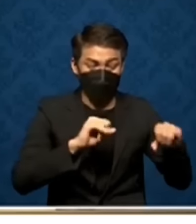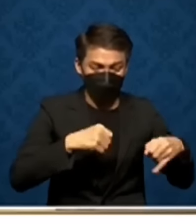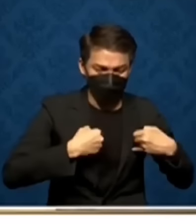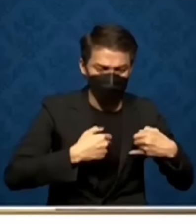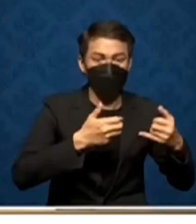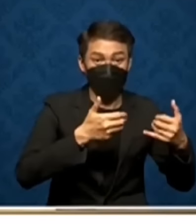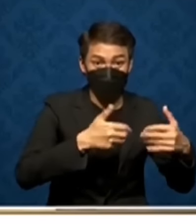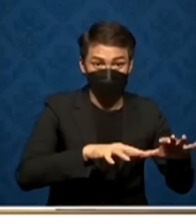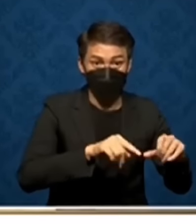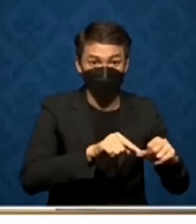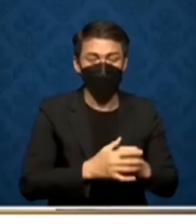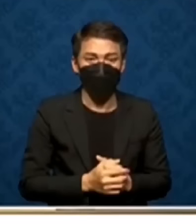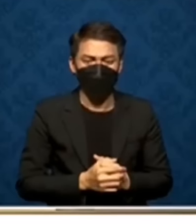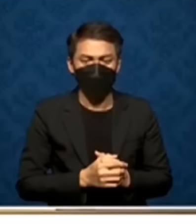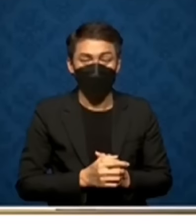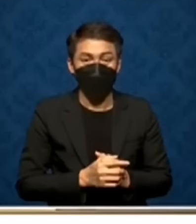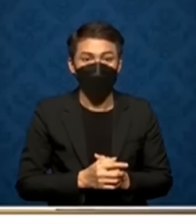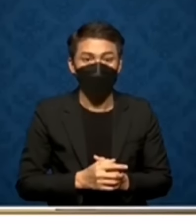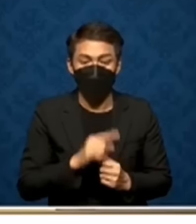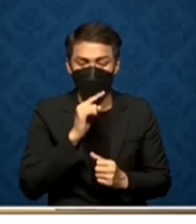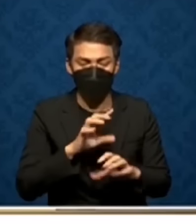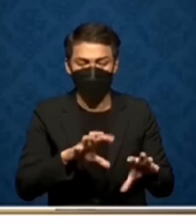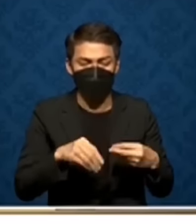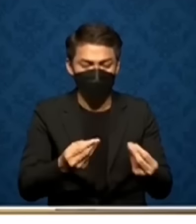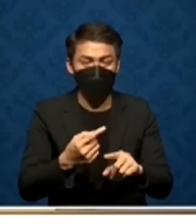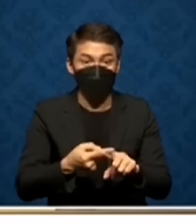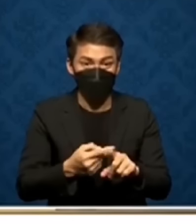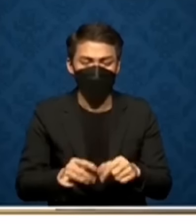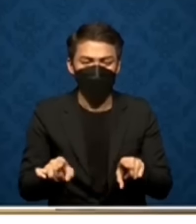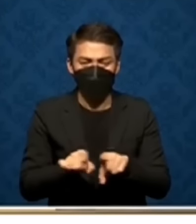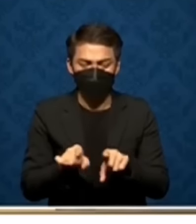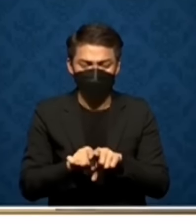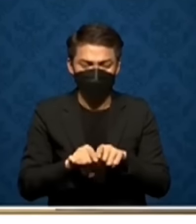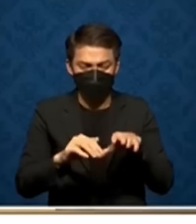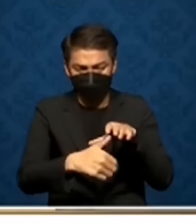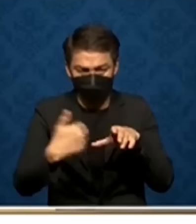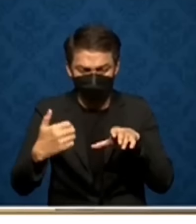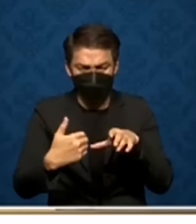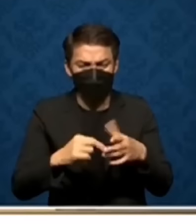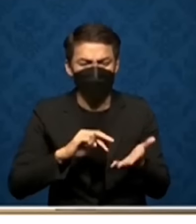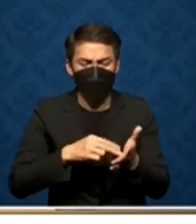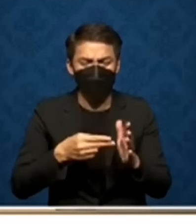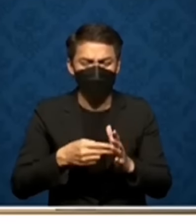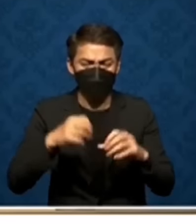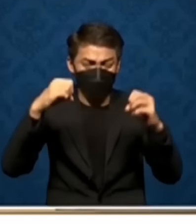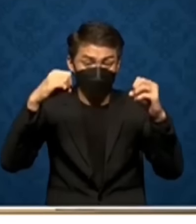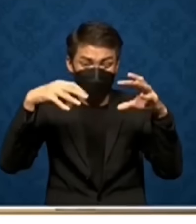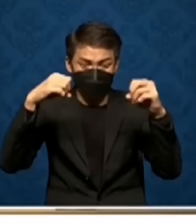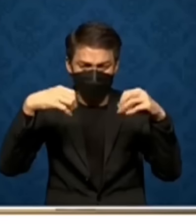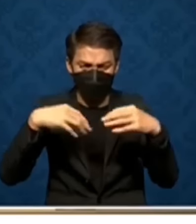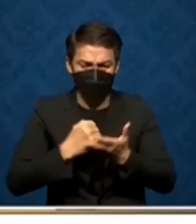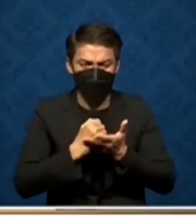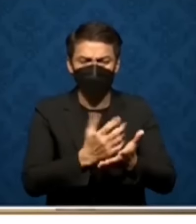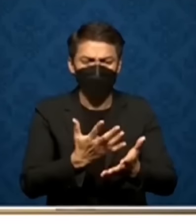ครงสร้างพื้นฐานก็จะไม่ยอมเหมืองลาบูที่ยะลาเนี่ยไม่ให้เขามีไฟถึง100ปีพอไปรู้ลึก